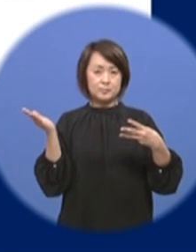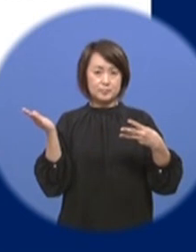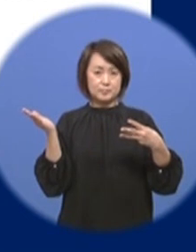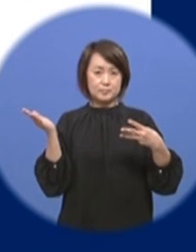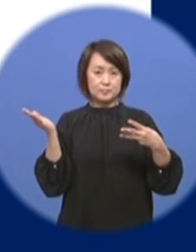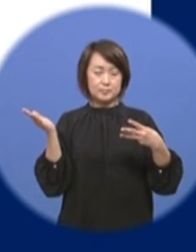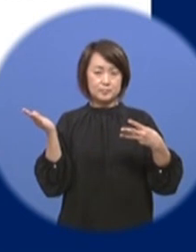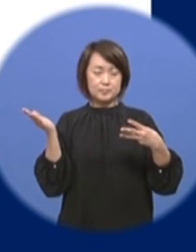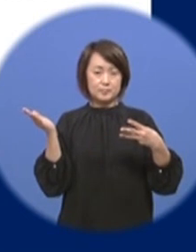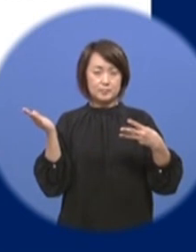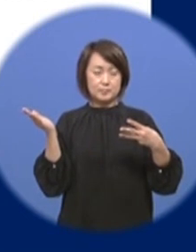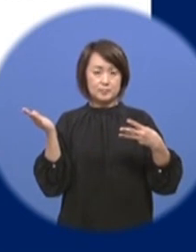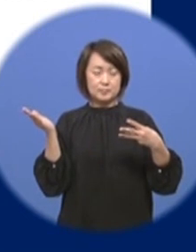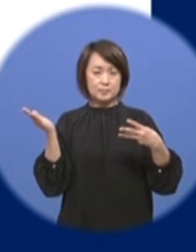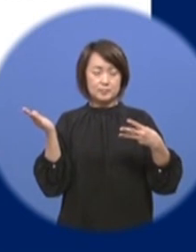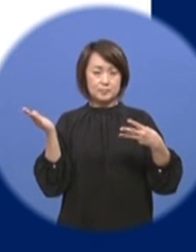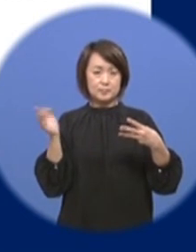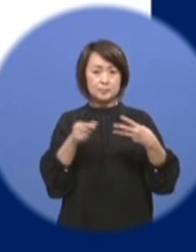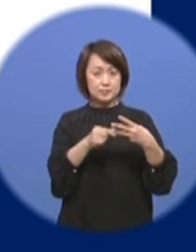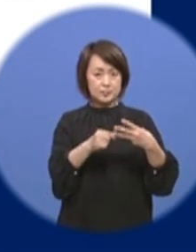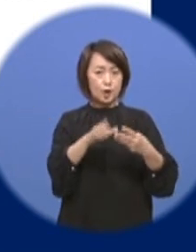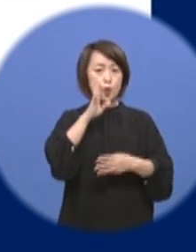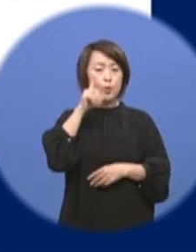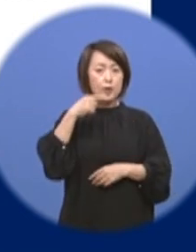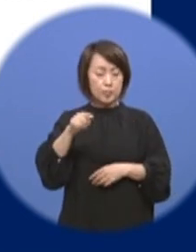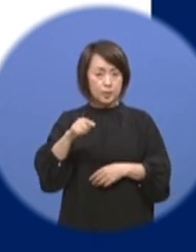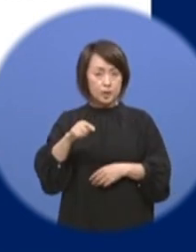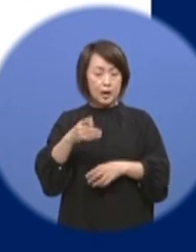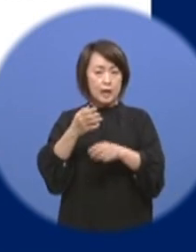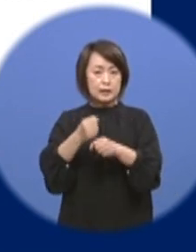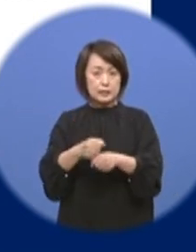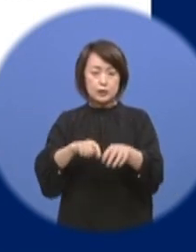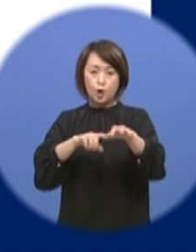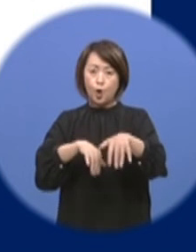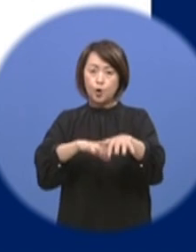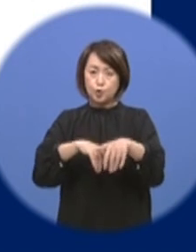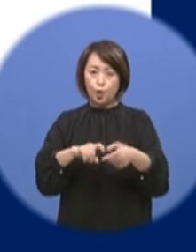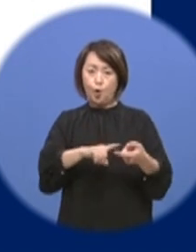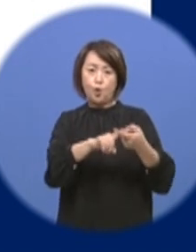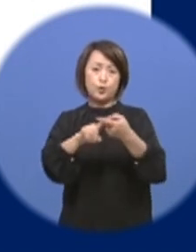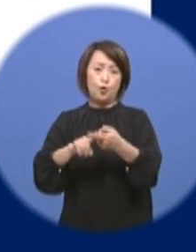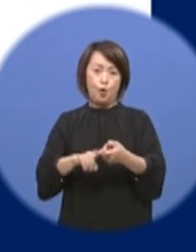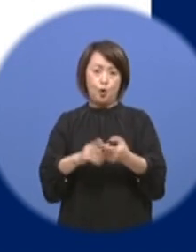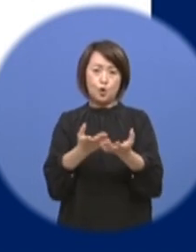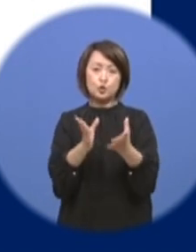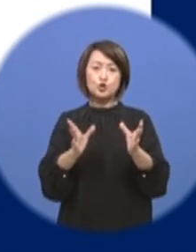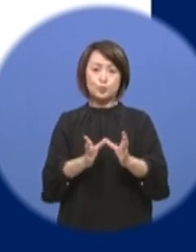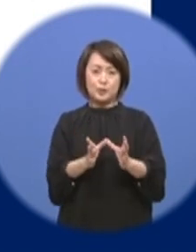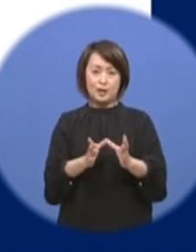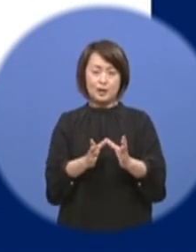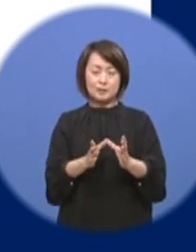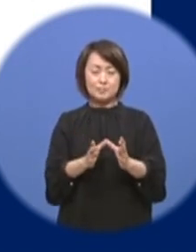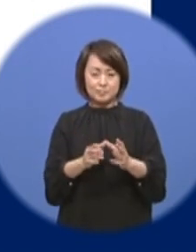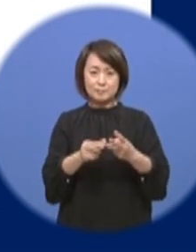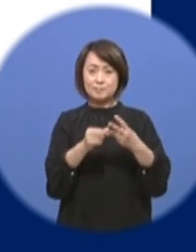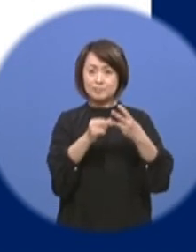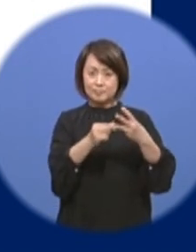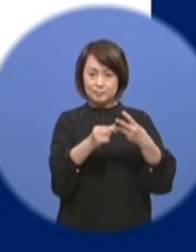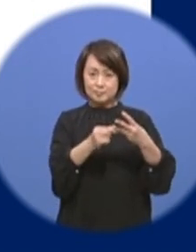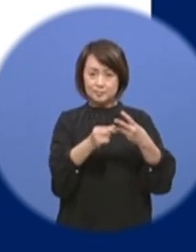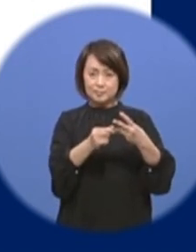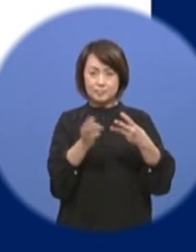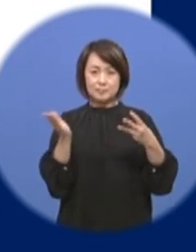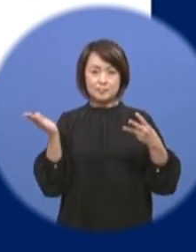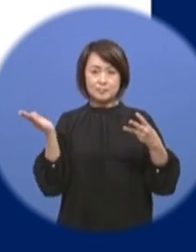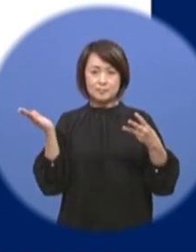9番和歌山県信用農業協同組合連合会本書普通口座口座番号